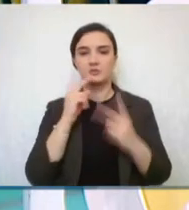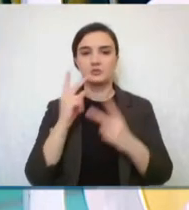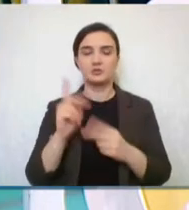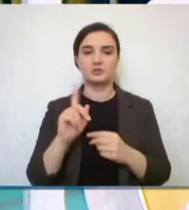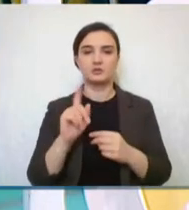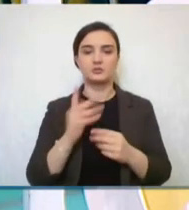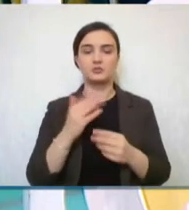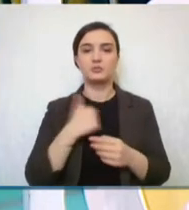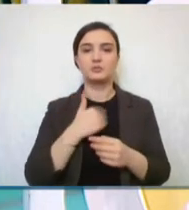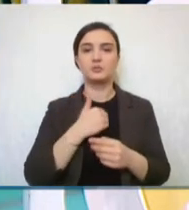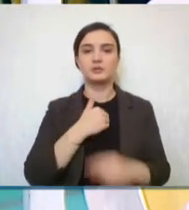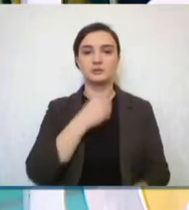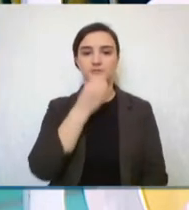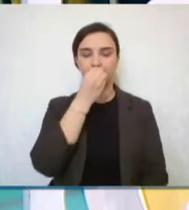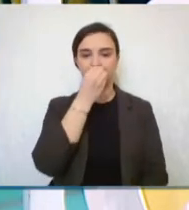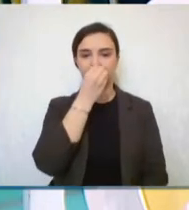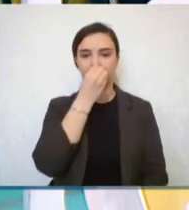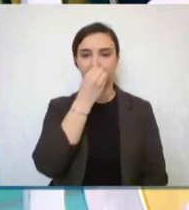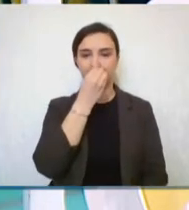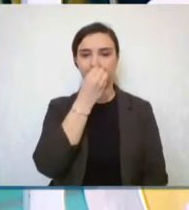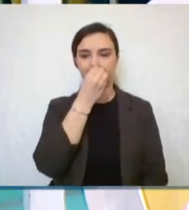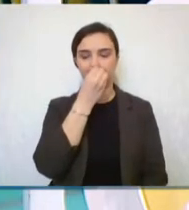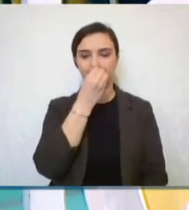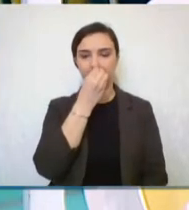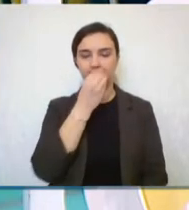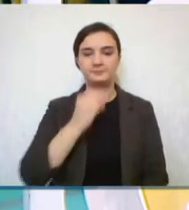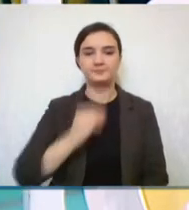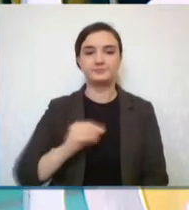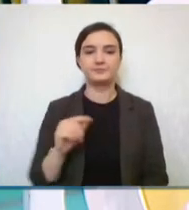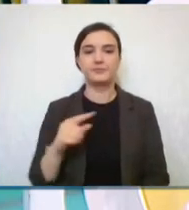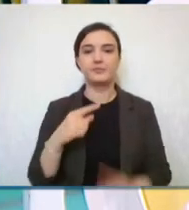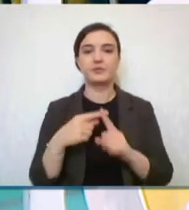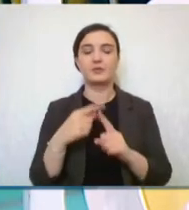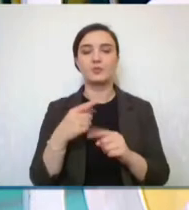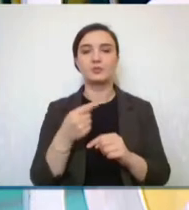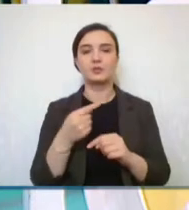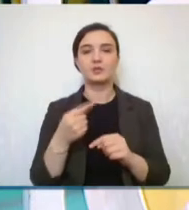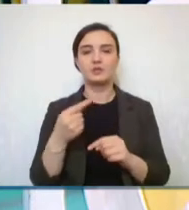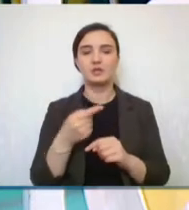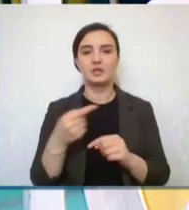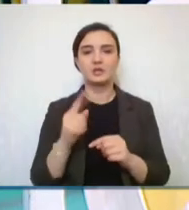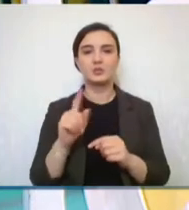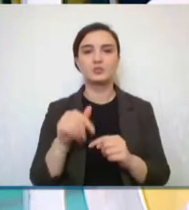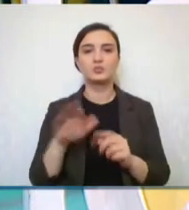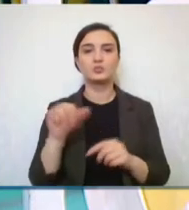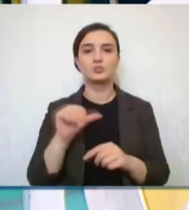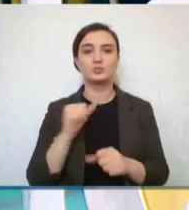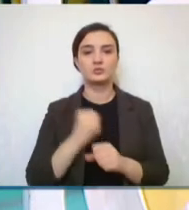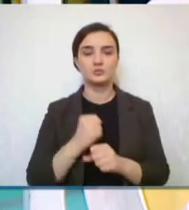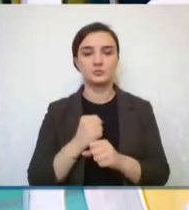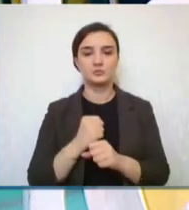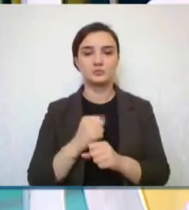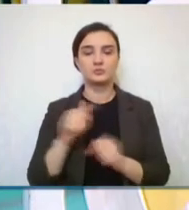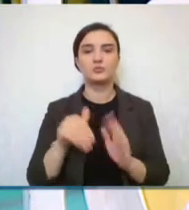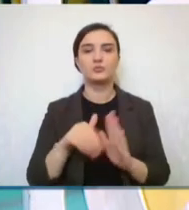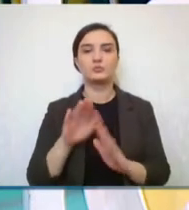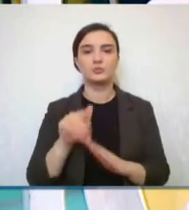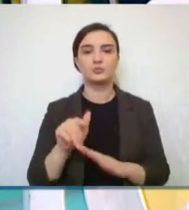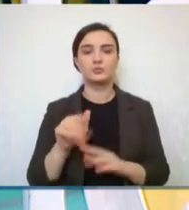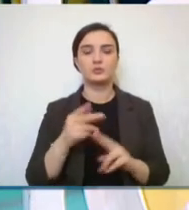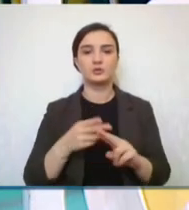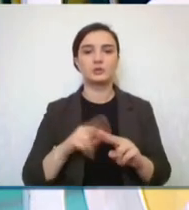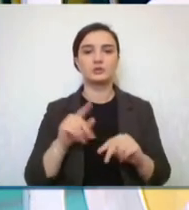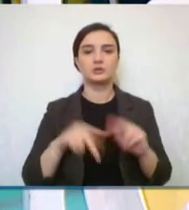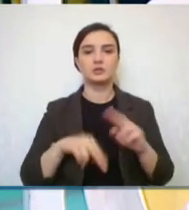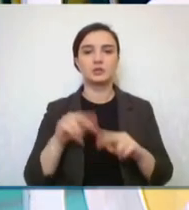ნეგატივზე ვფიქრობ, ჩემი ფსიქიკა დაკავებულია ნეგატივით, ასე კი რაც უფრო ცუც გავეფიქრებ, მით უფრო ეს განწყობა აისახება